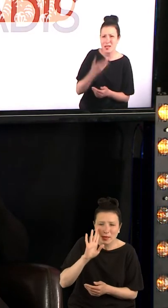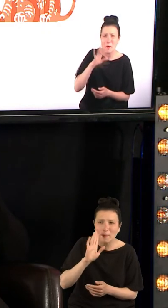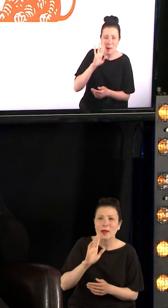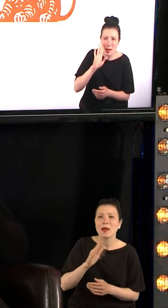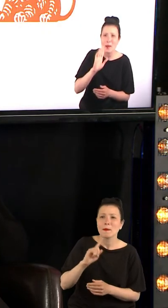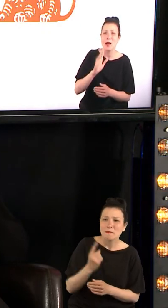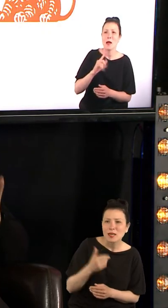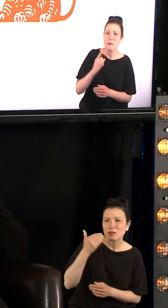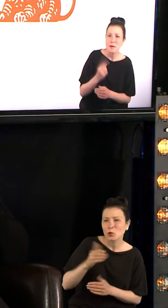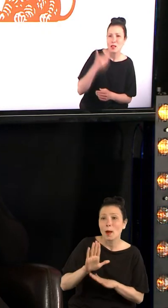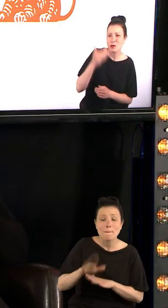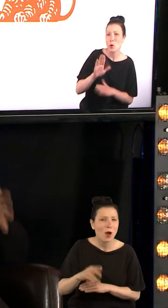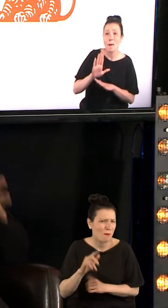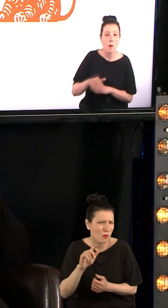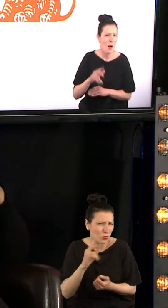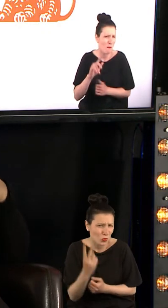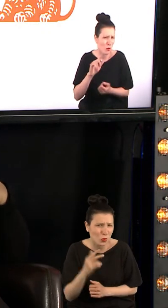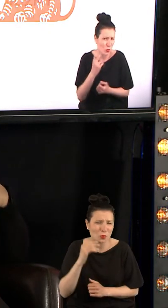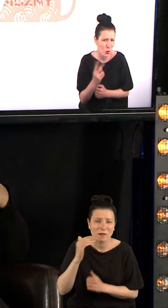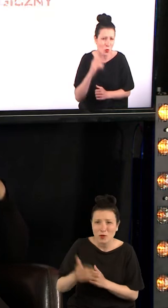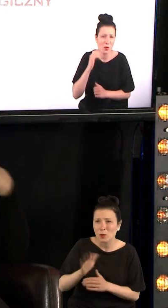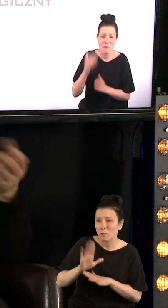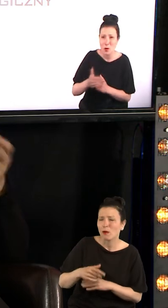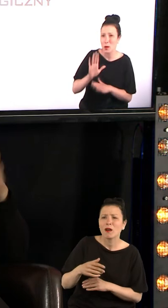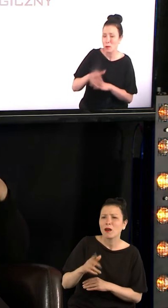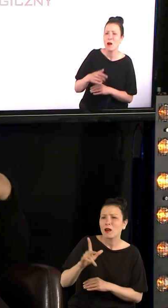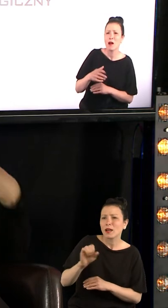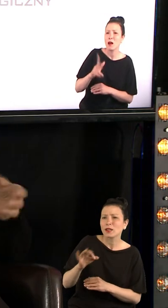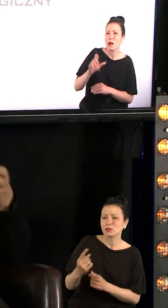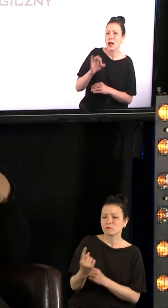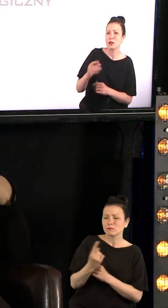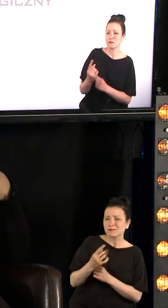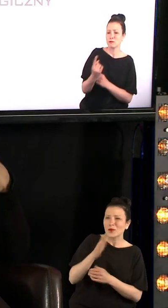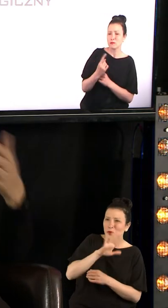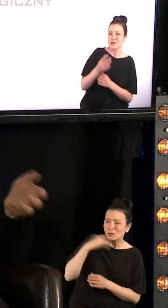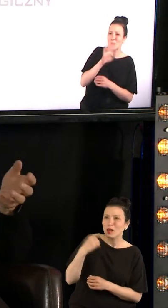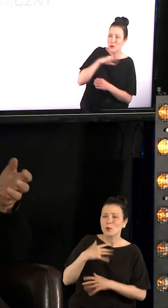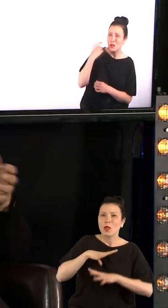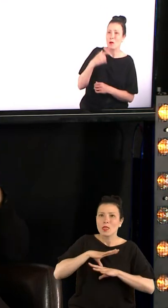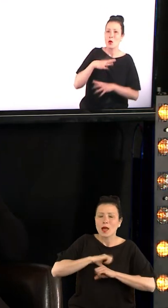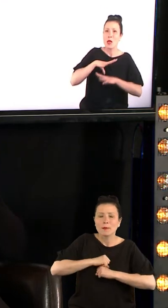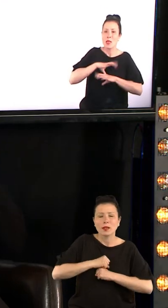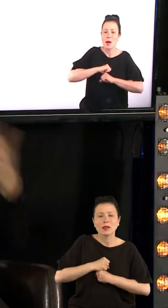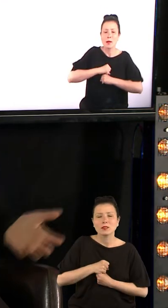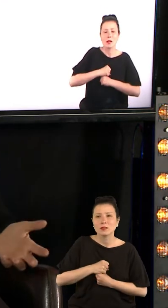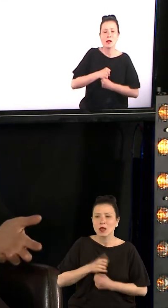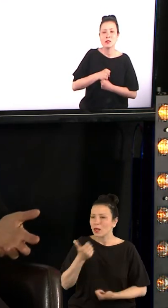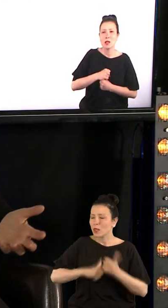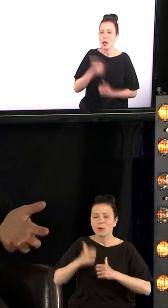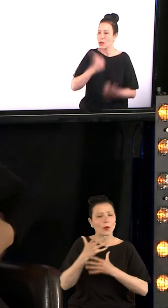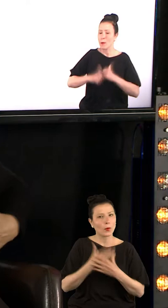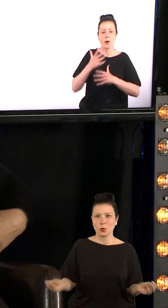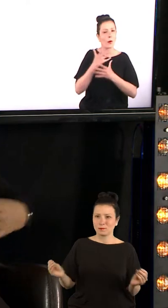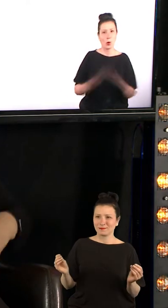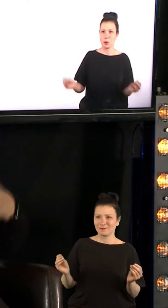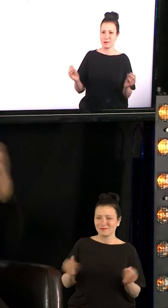Kasia podeszła, o coś zapytała, jak się uśmiechnęła. Całe moje napięcie, cały mój niepokój w ogóle znikł